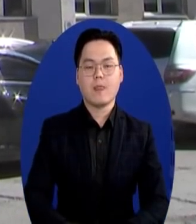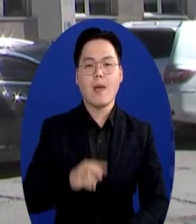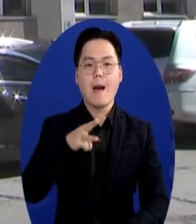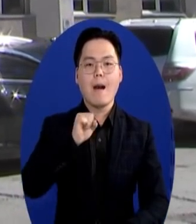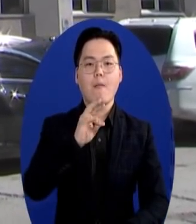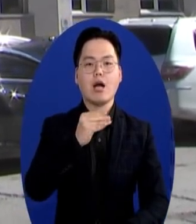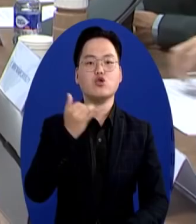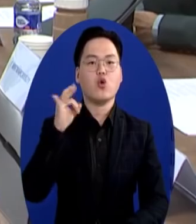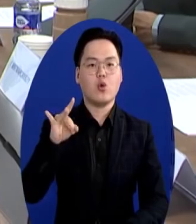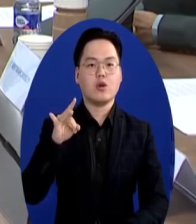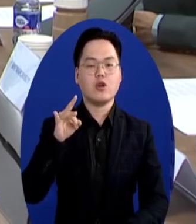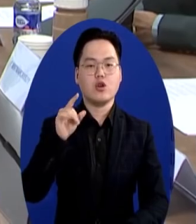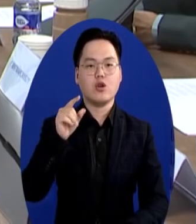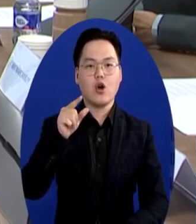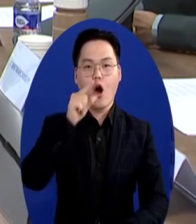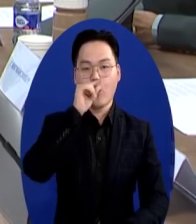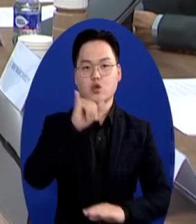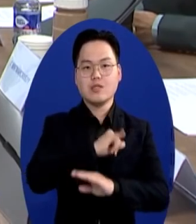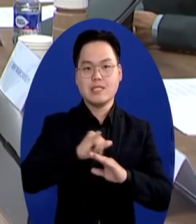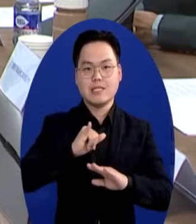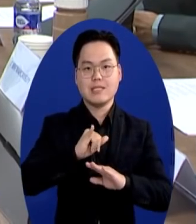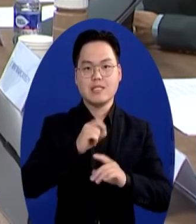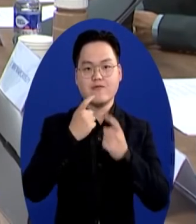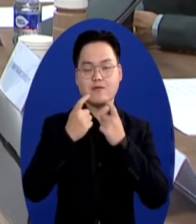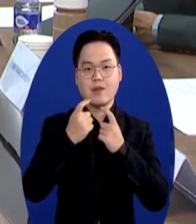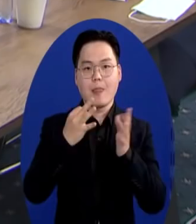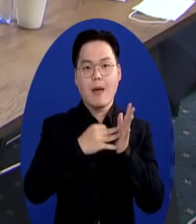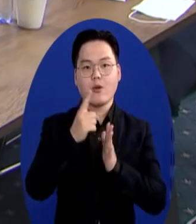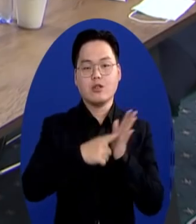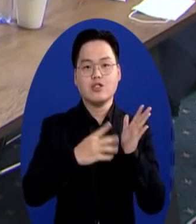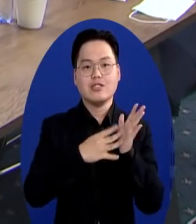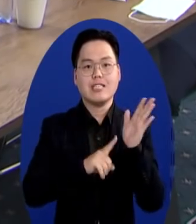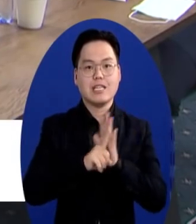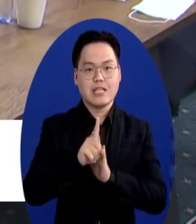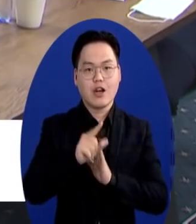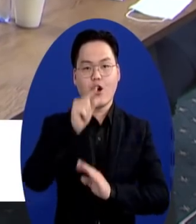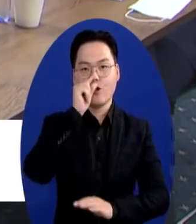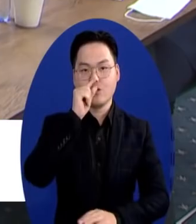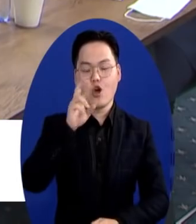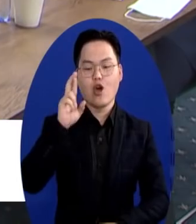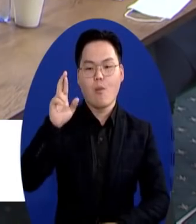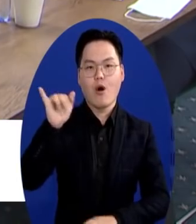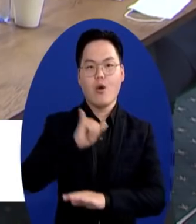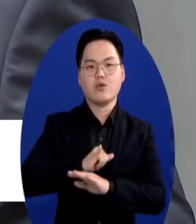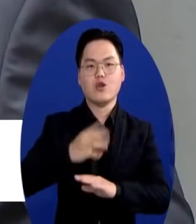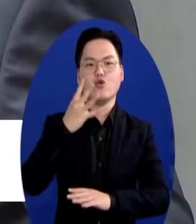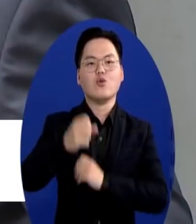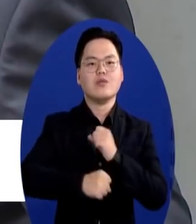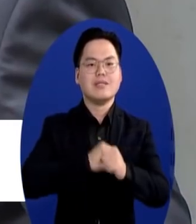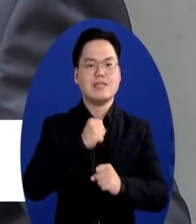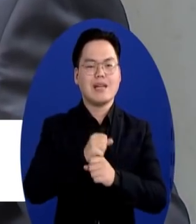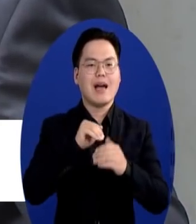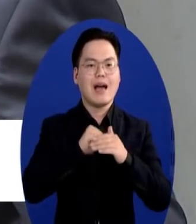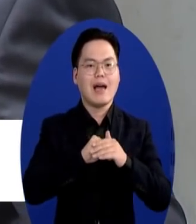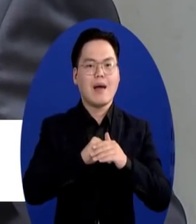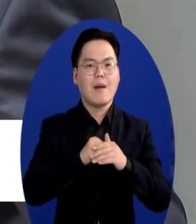Манжуур хийсэн зөвлөлтийн цэргийн ажиллагаа 1945 оны 8-р сарын 9-нд эхэлж зөвлөлт холбоот улс болон Японы эзэнт гүрний хооронд 4 жил гаруй хадгалагдсан